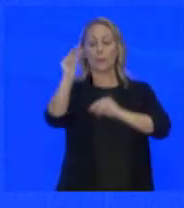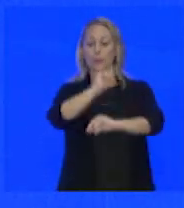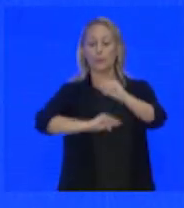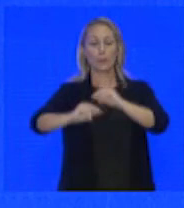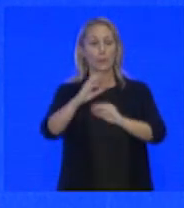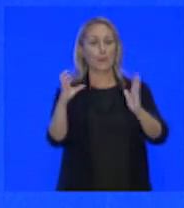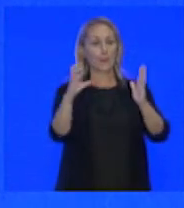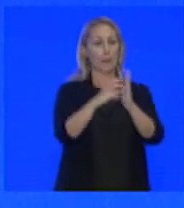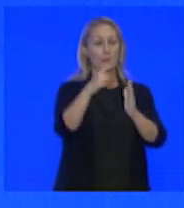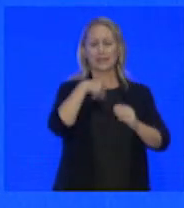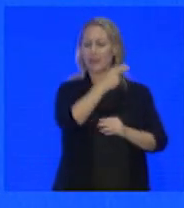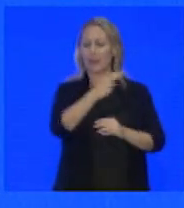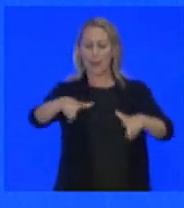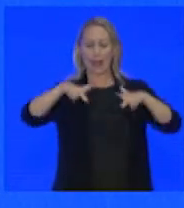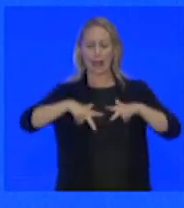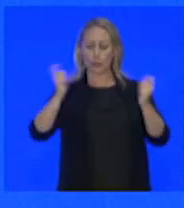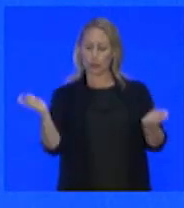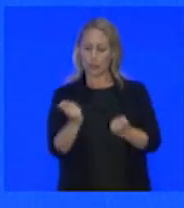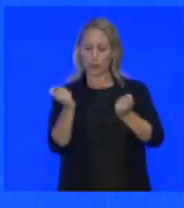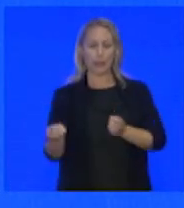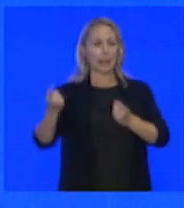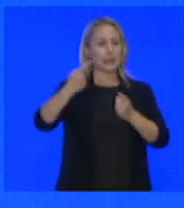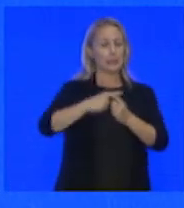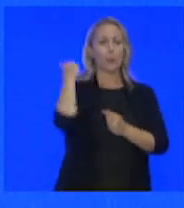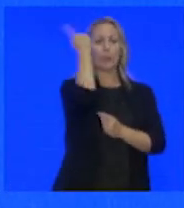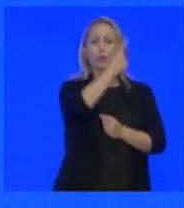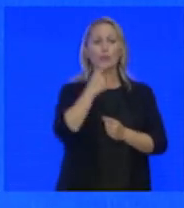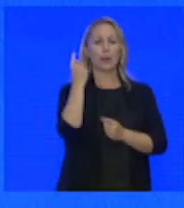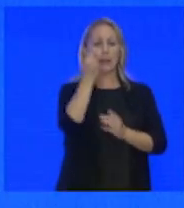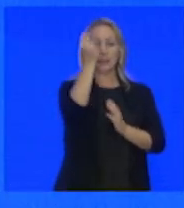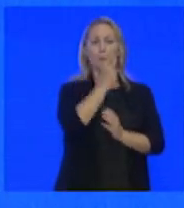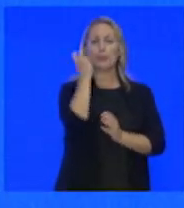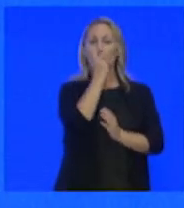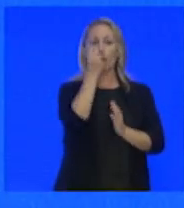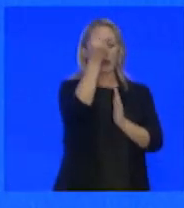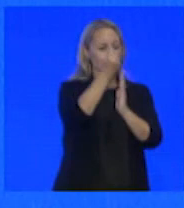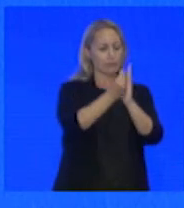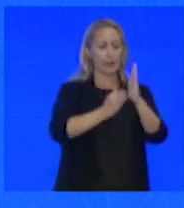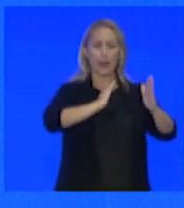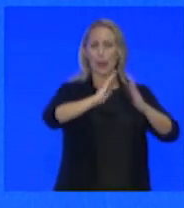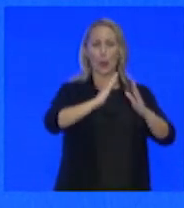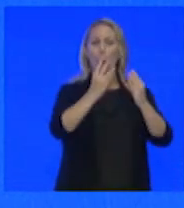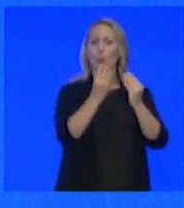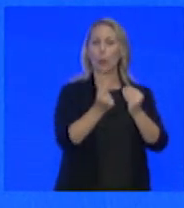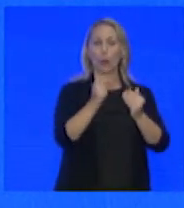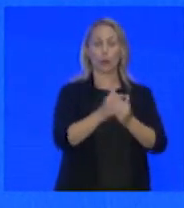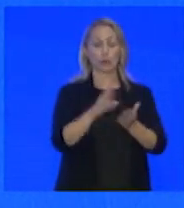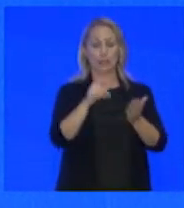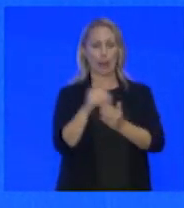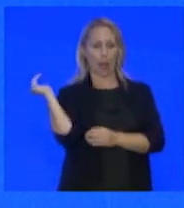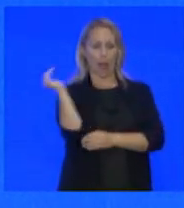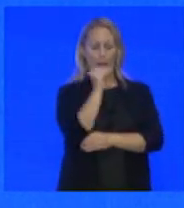για το επιτελικό κράτος, αλλά και για την προστασία των προσωπικών δεδομένων και ρυθμίζοντας κατεπήγοντα